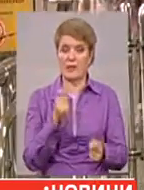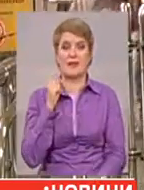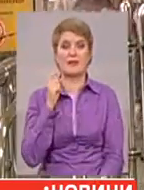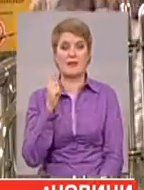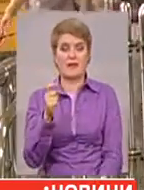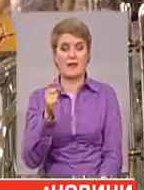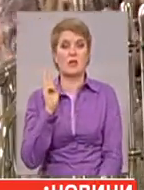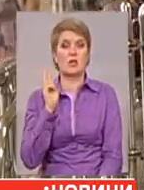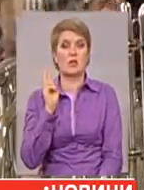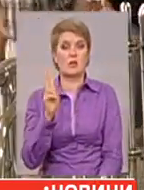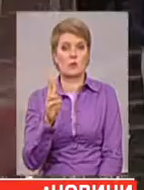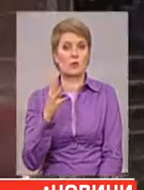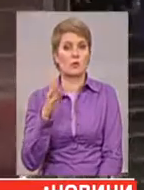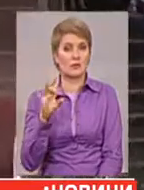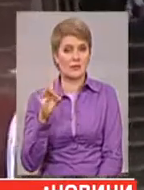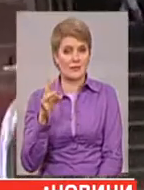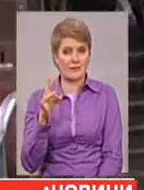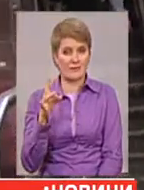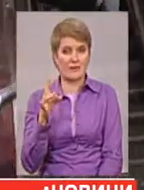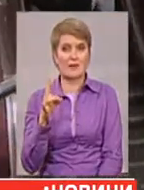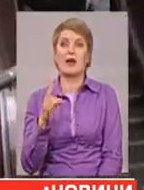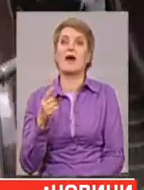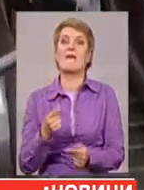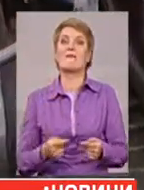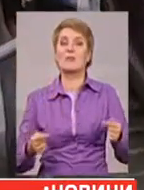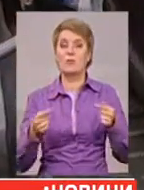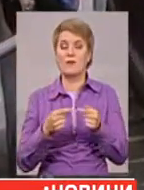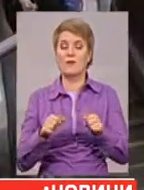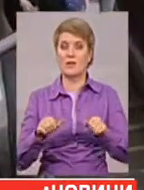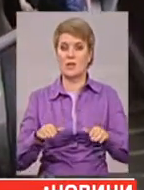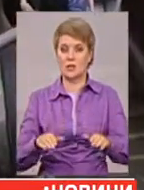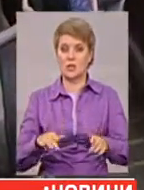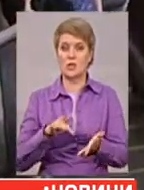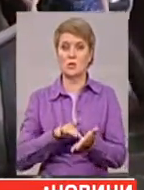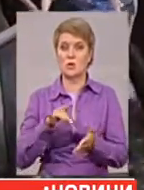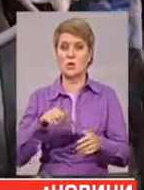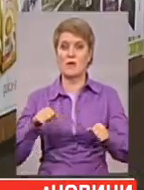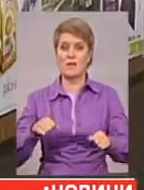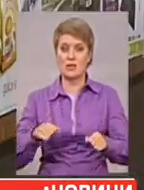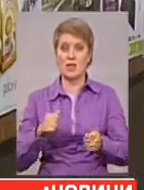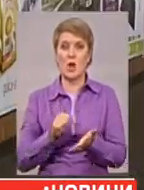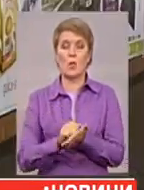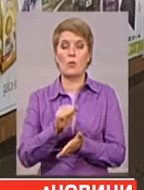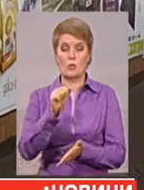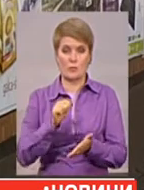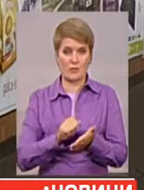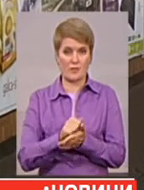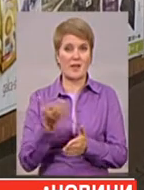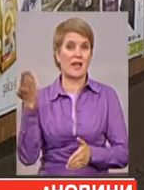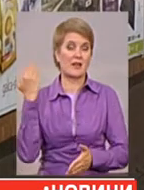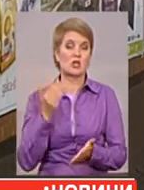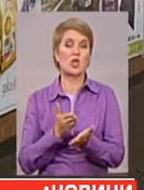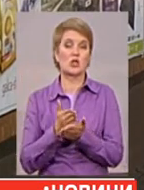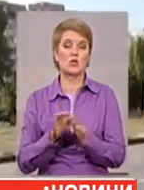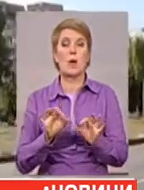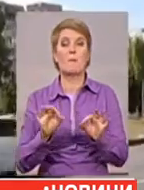трамваях і тролейбусах – 4 гривні. Відповідне рішення столичної влади опубліковано в муніципальній пресі. Раніше чиновники вже пояснювали